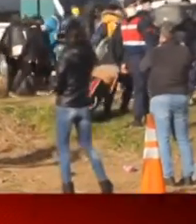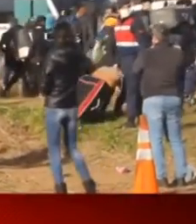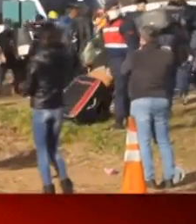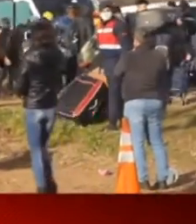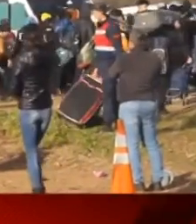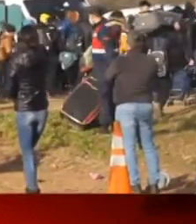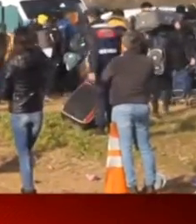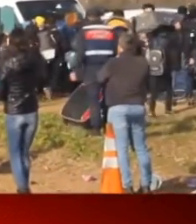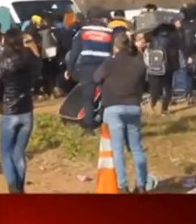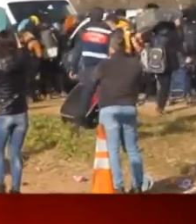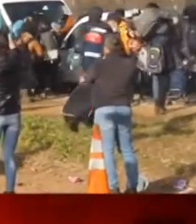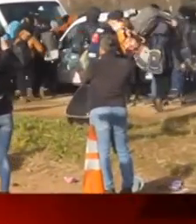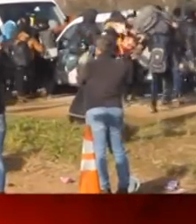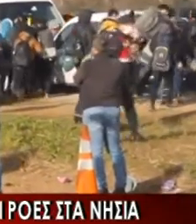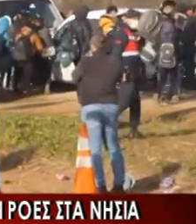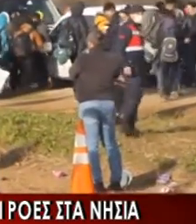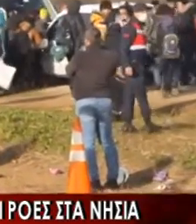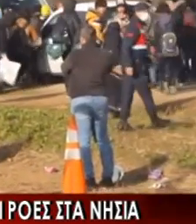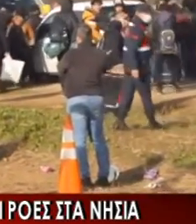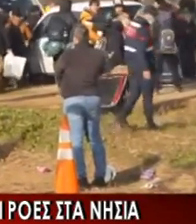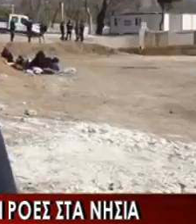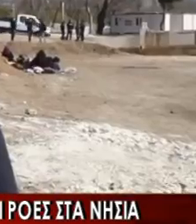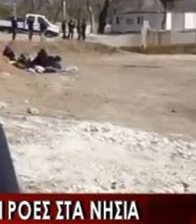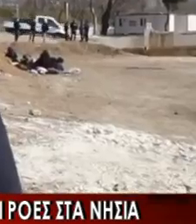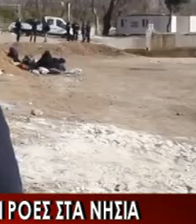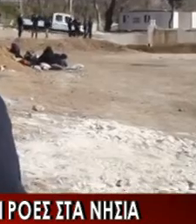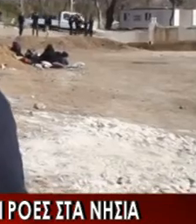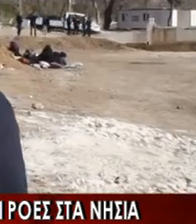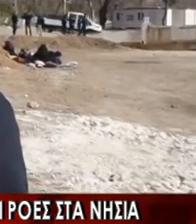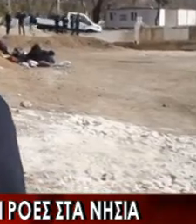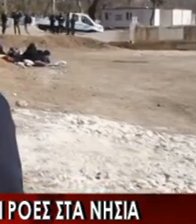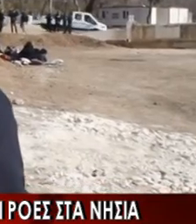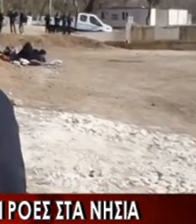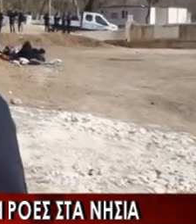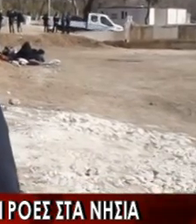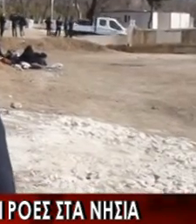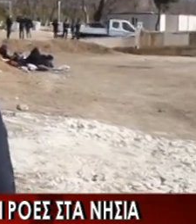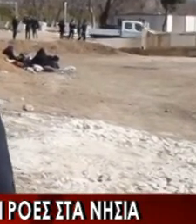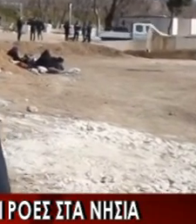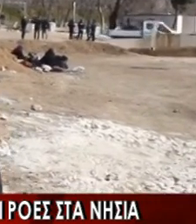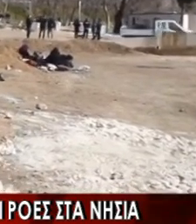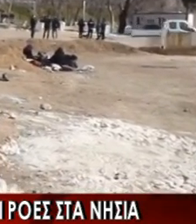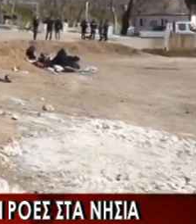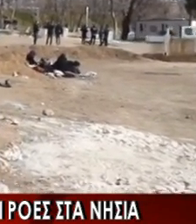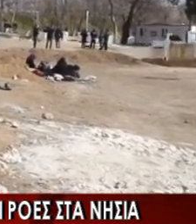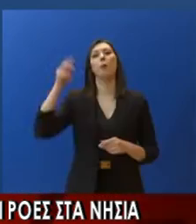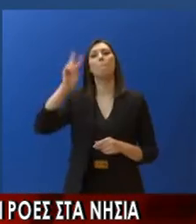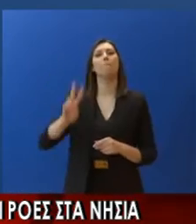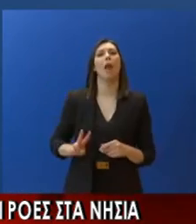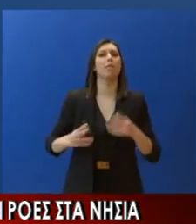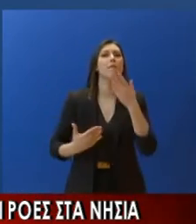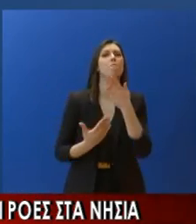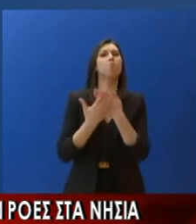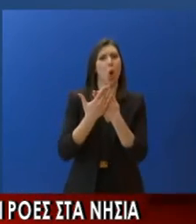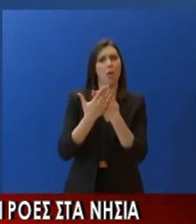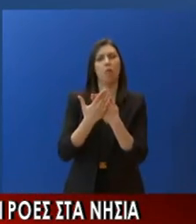ενημέρωσης σχετικά με τραυματίες στη διάρκεια επιχείρησης των ελληνικών αρχών να αποθήσουν την είσοδο μεταναστών στην χώρα, προχώρησε ο κυβερνητικός εκπρόσωπος. Αμέσως